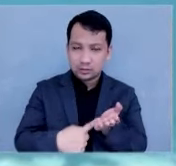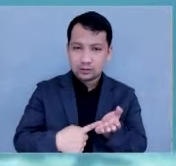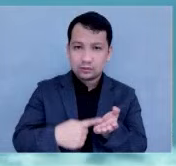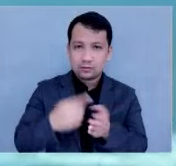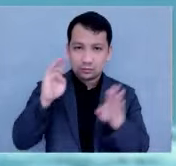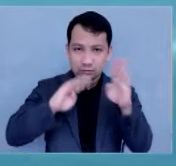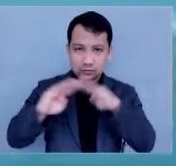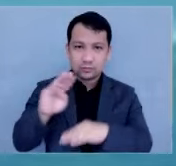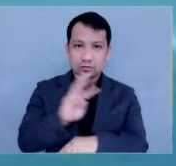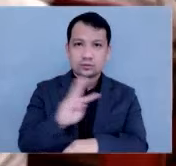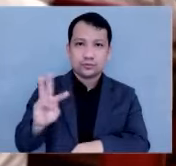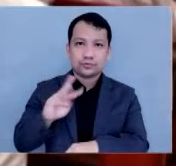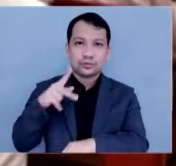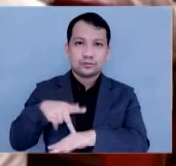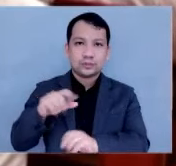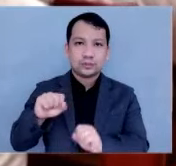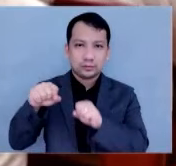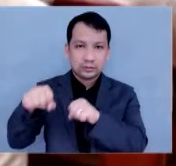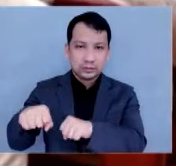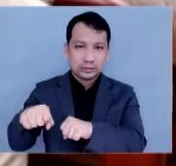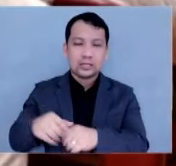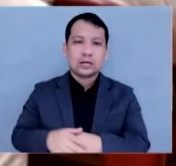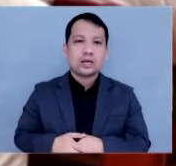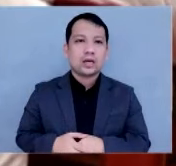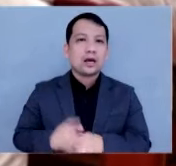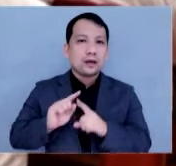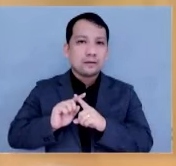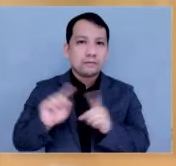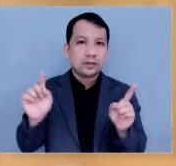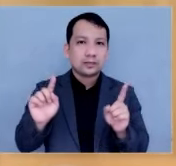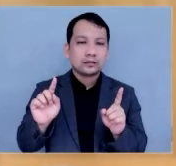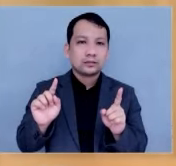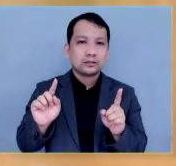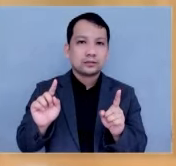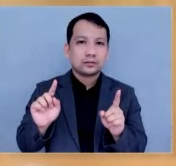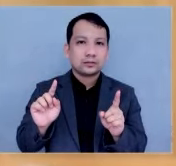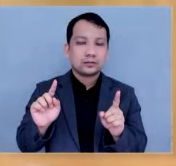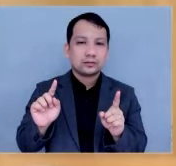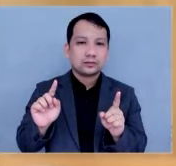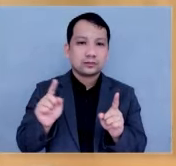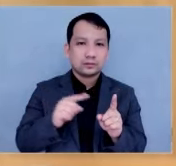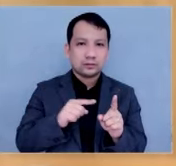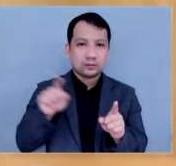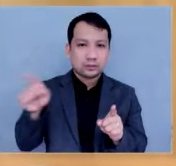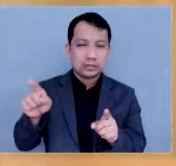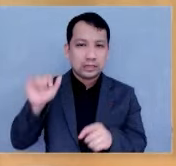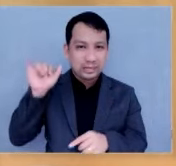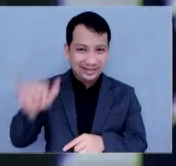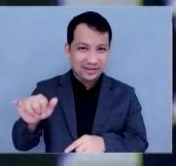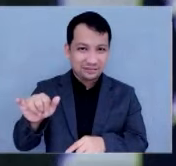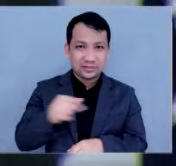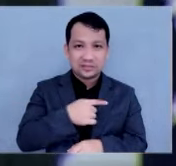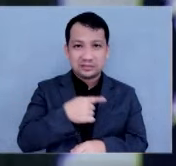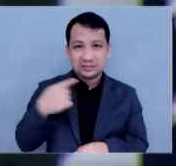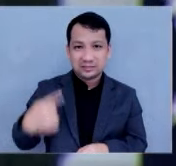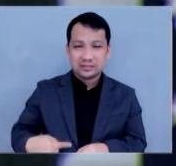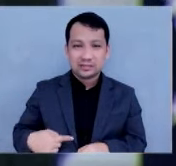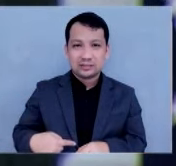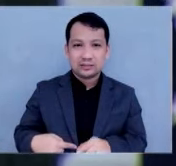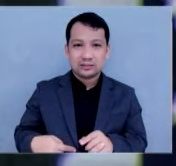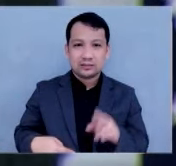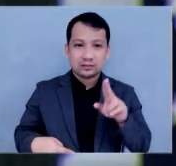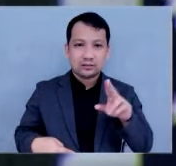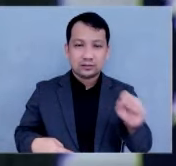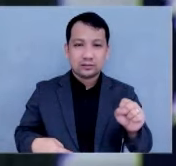sa West philippinesa Yun nga lang hindi sisiputin ni Chinese President sh jinping ang Asian summit Kahit si US